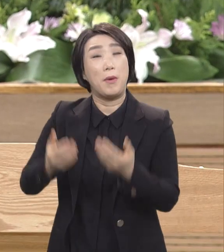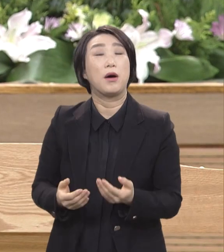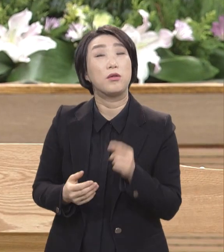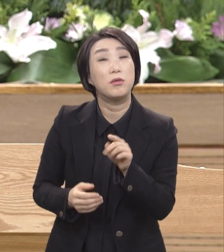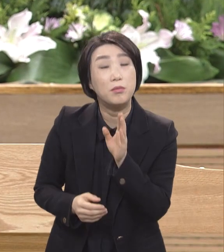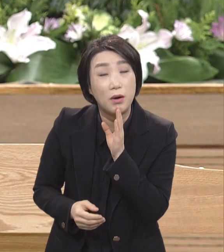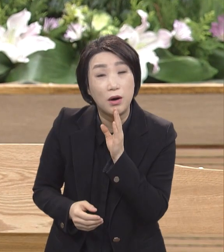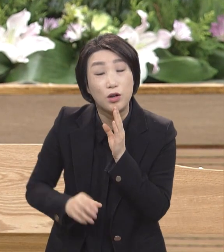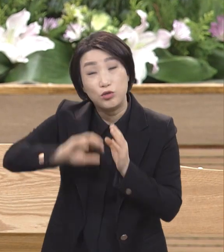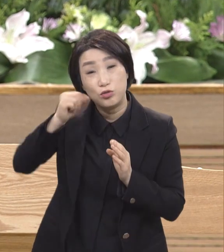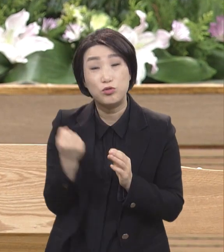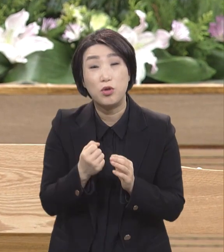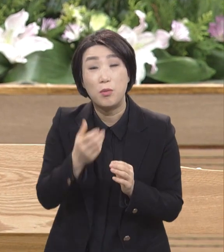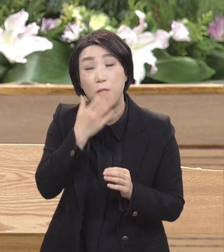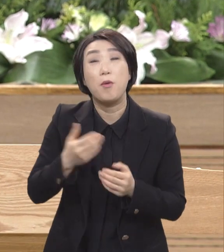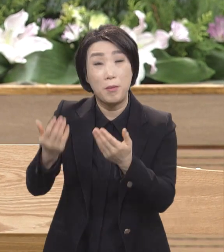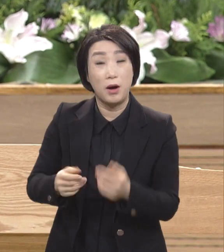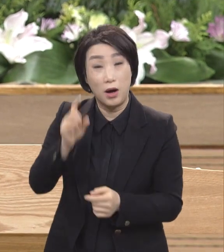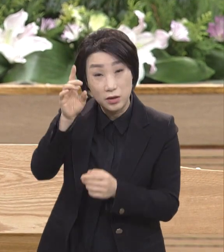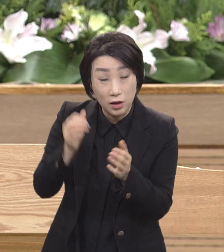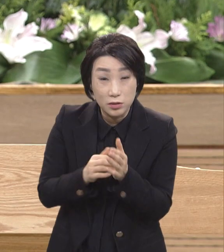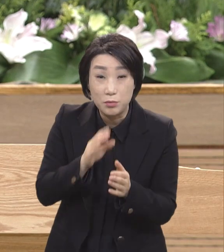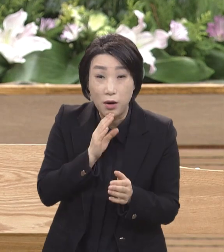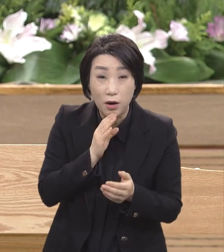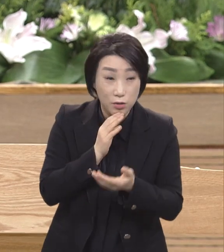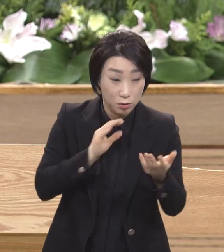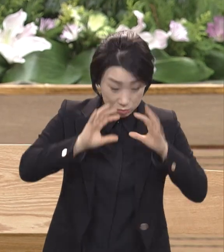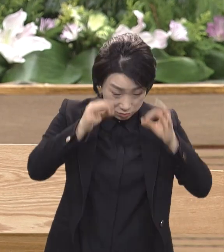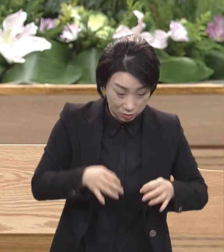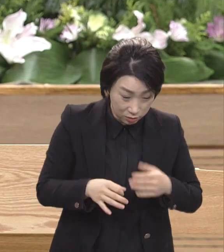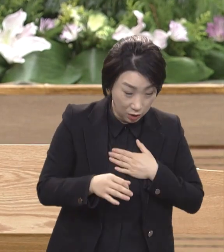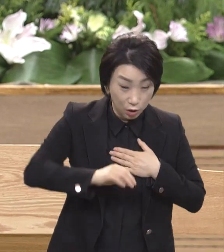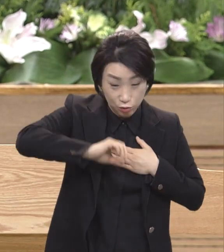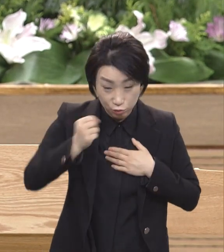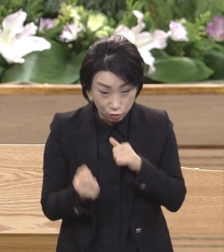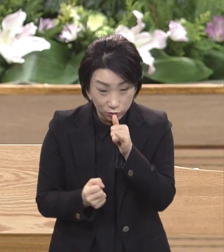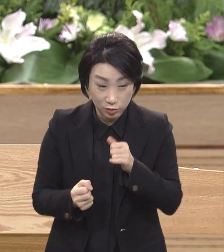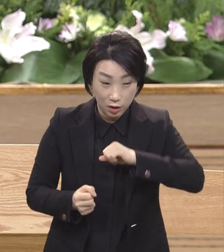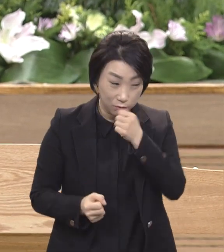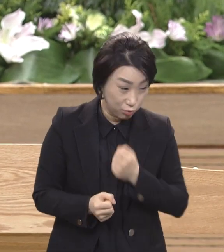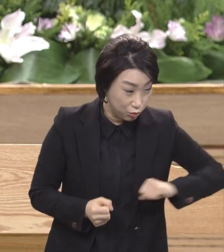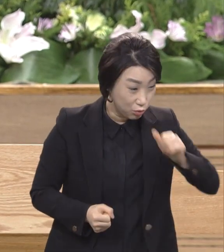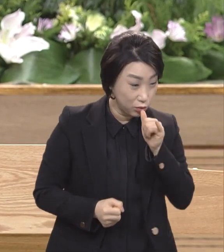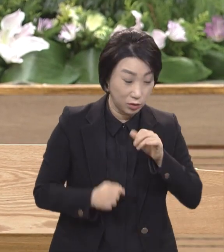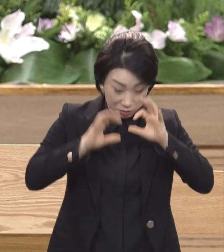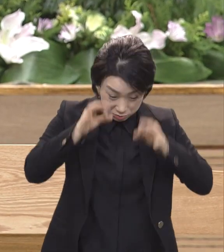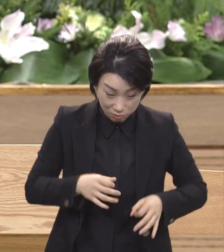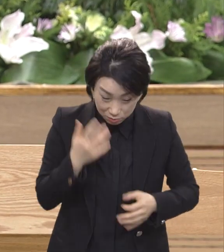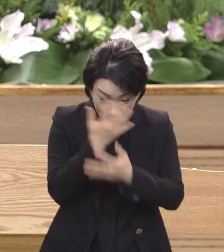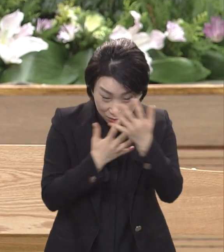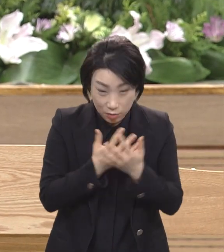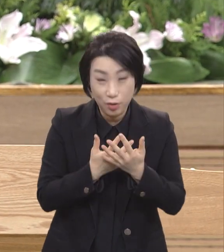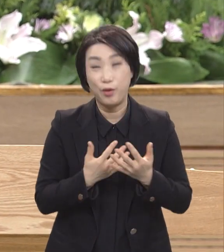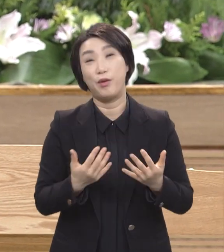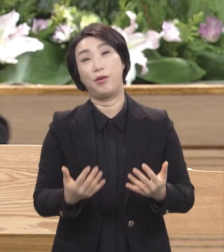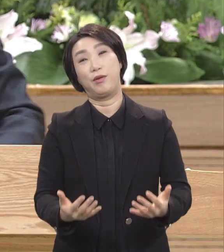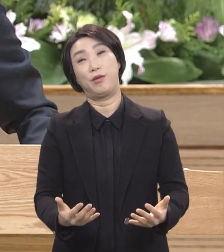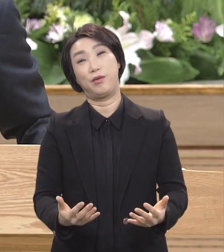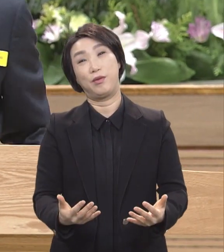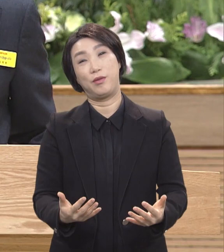내가 순종하고 사는지 불순종하고 사는지 자체 인식이 안 되는 사람들.